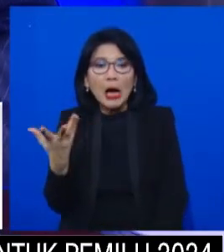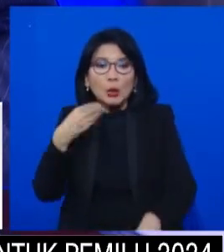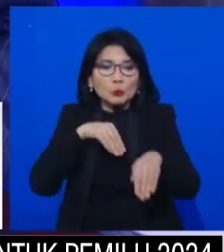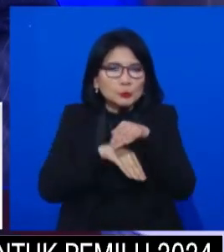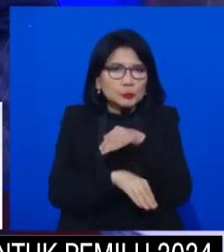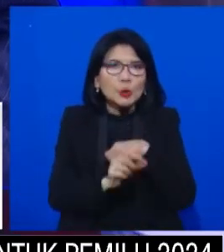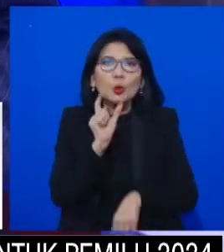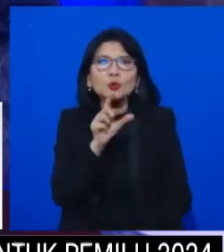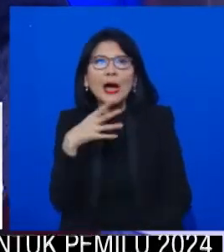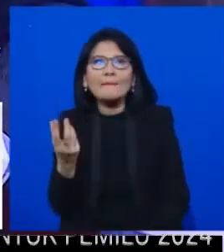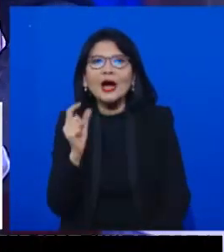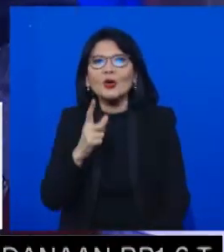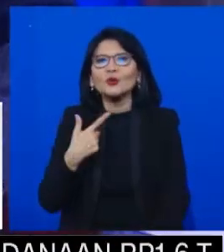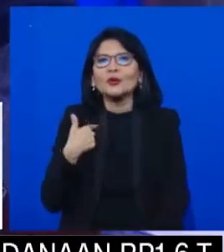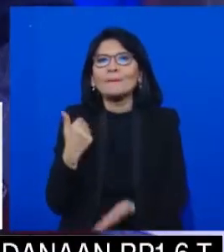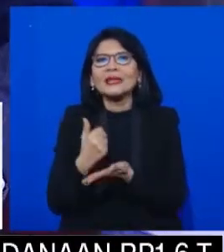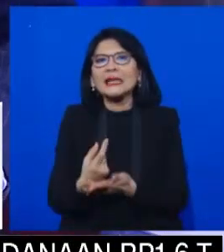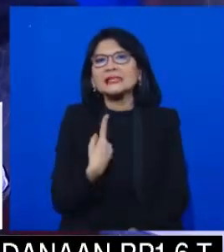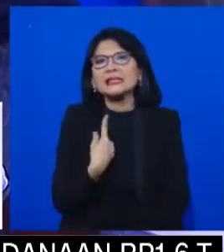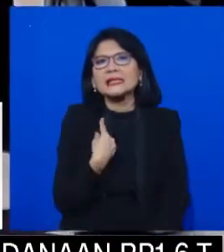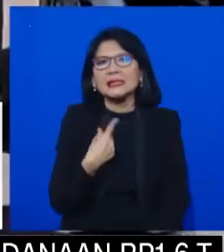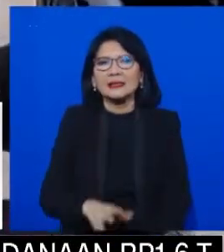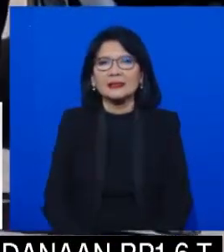ia gunakan untuk kepentingan pribadi.